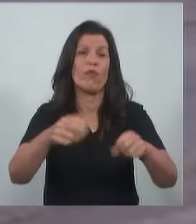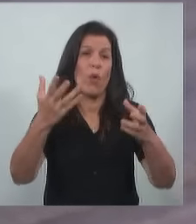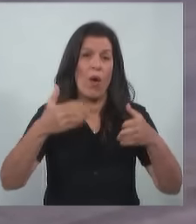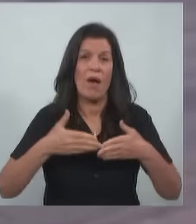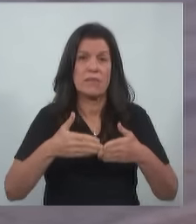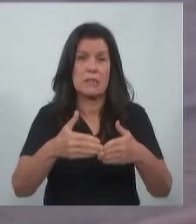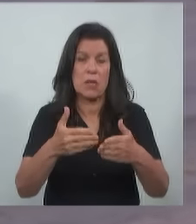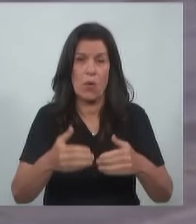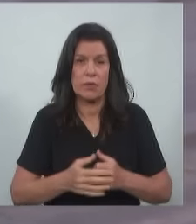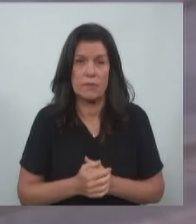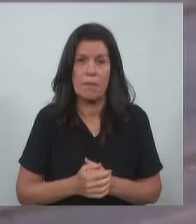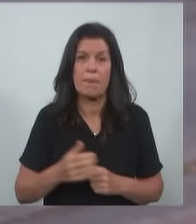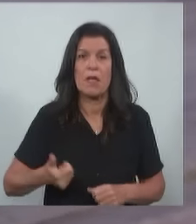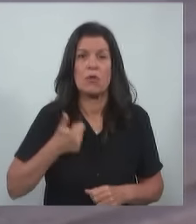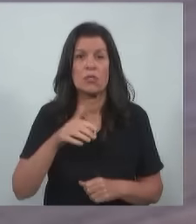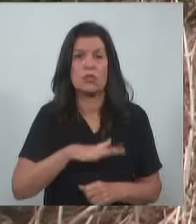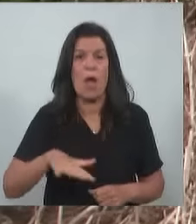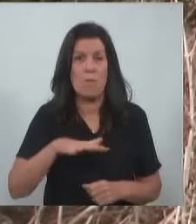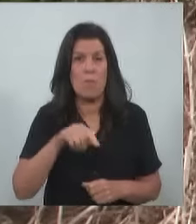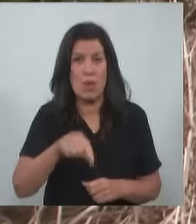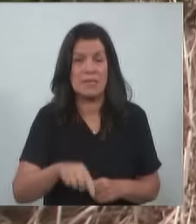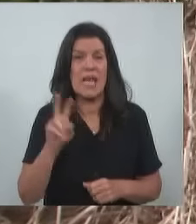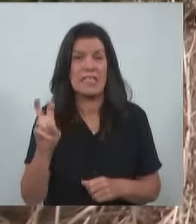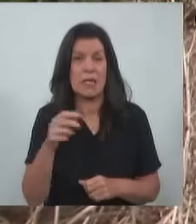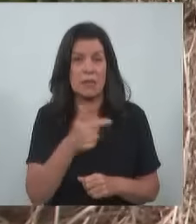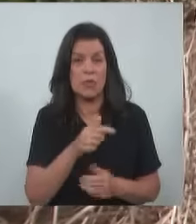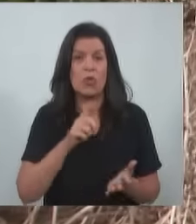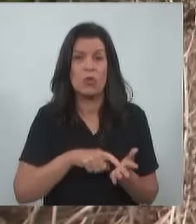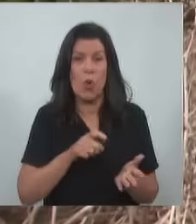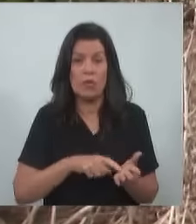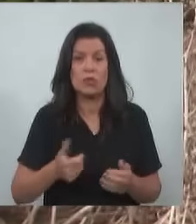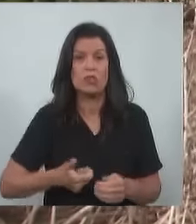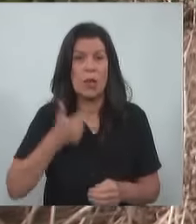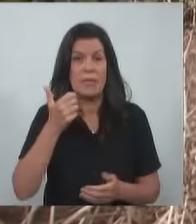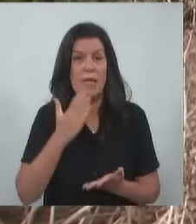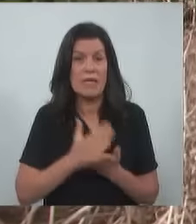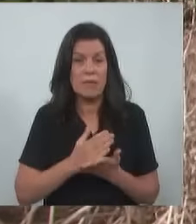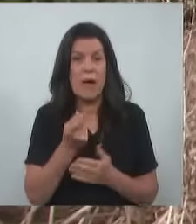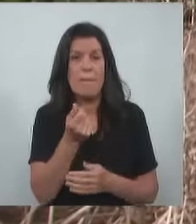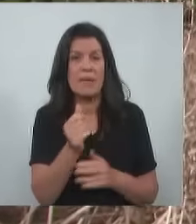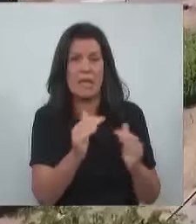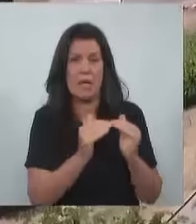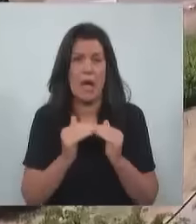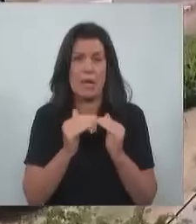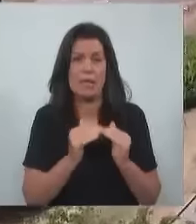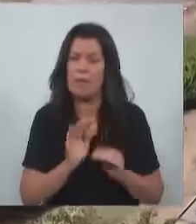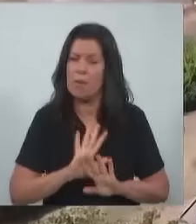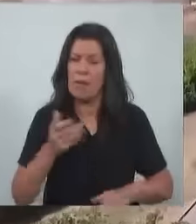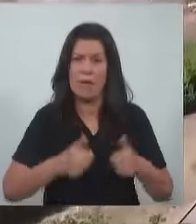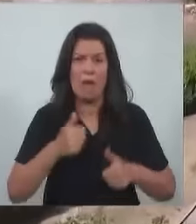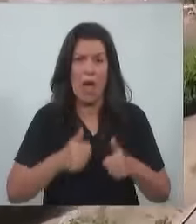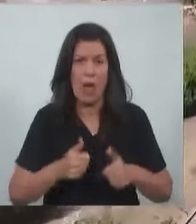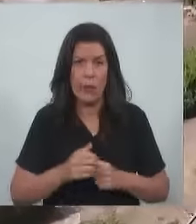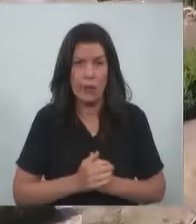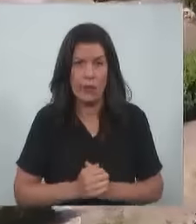ראש מועצת עמק הירדן, עידן גרינבאום, דורש שהמנהל יקבע מחיר אחיד, בלי תחרות בין הרוכשים שתייקר את המגרש, ואז יגריל